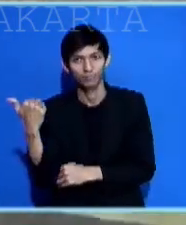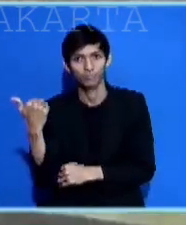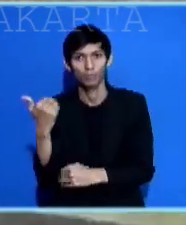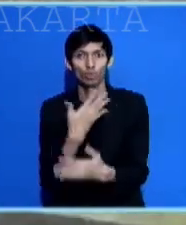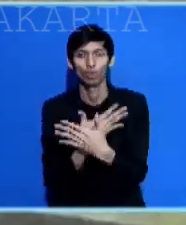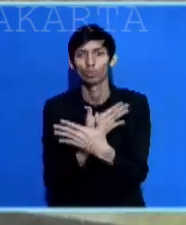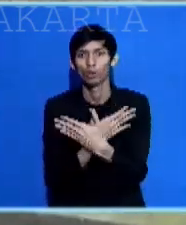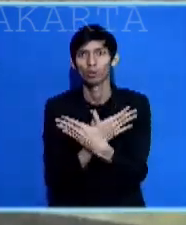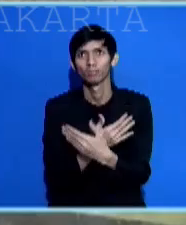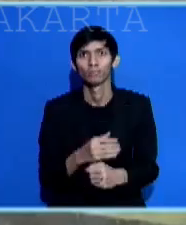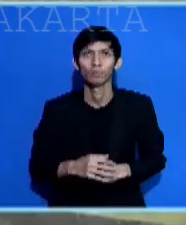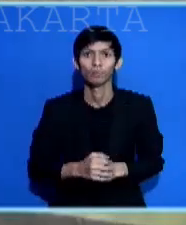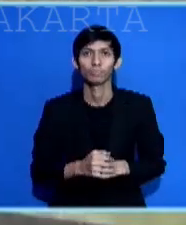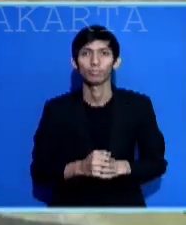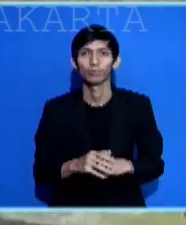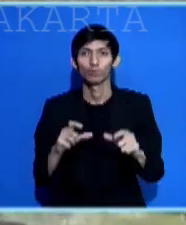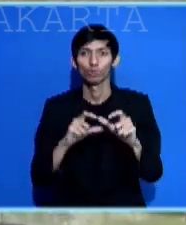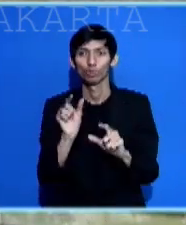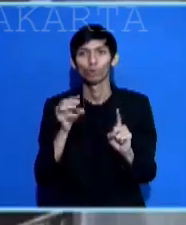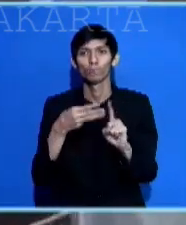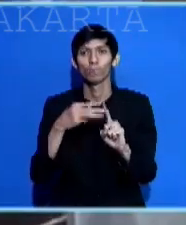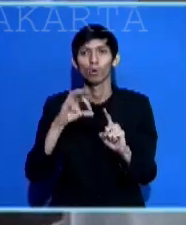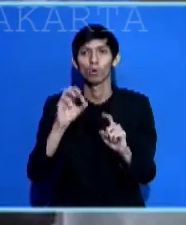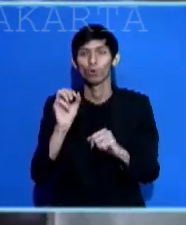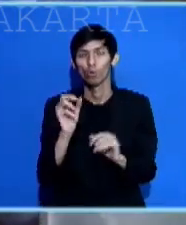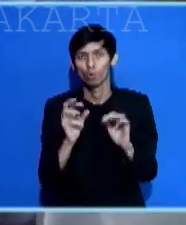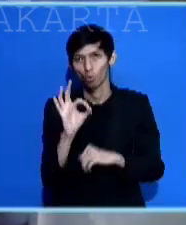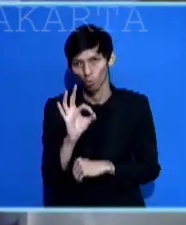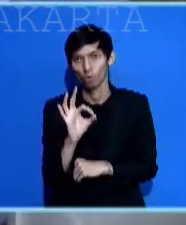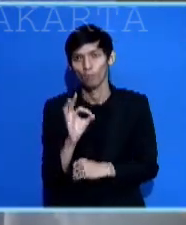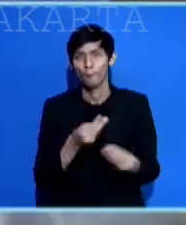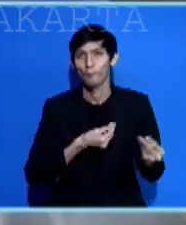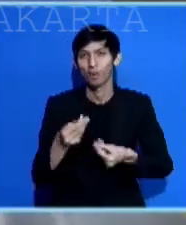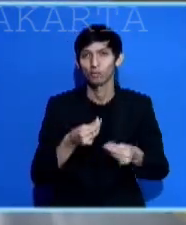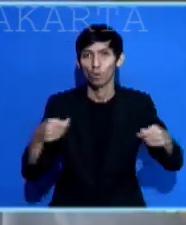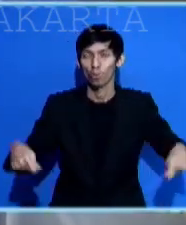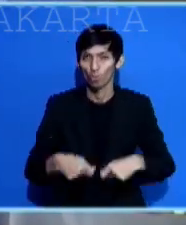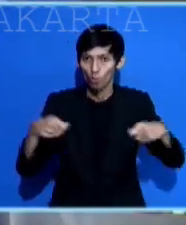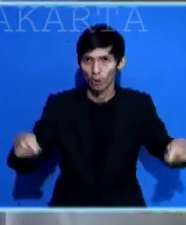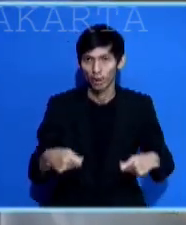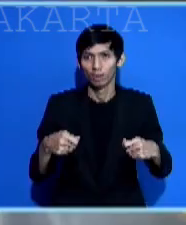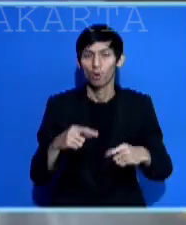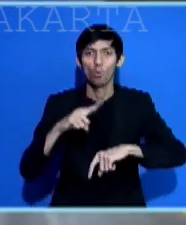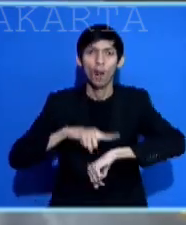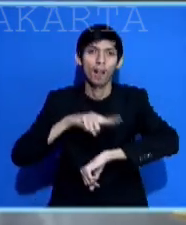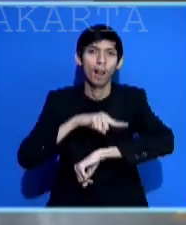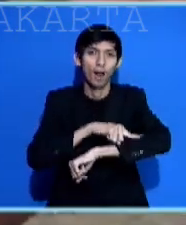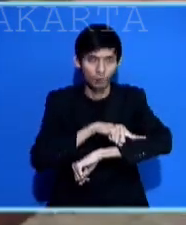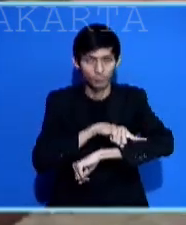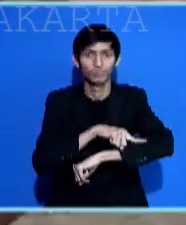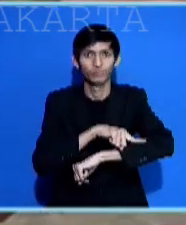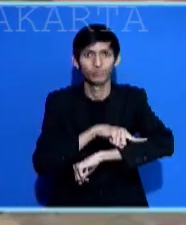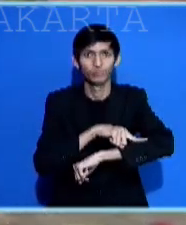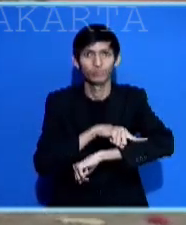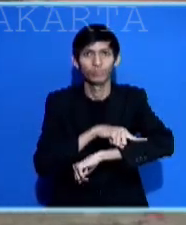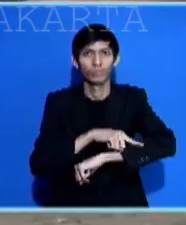Kidul eneh bakul walang gorengandaraken B piambipun kepantos madosi walang dumugi laladan Bantul